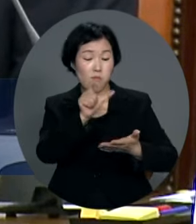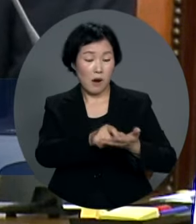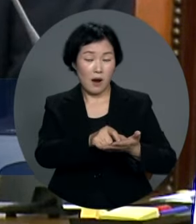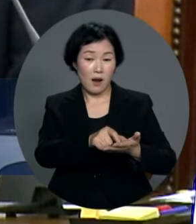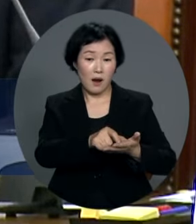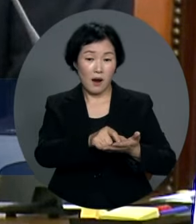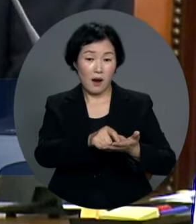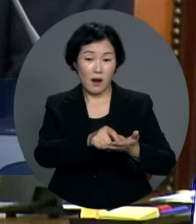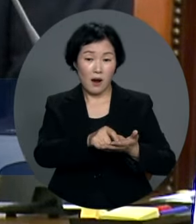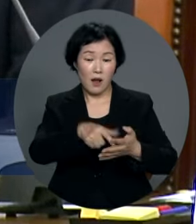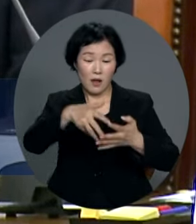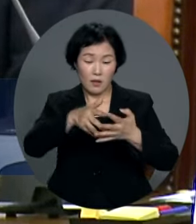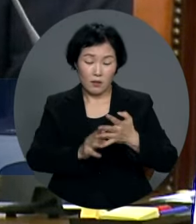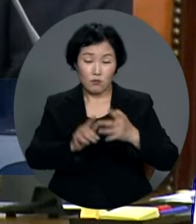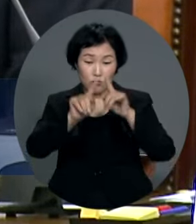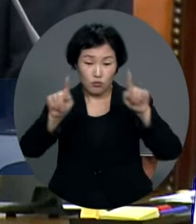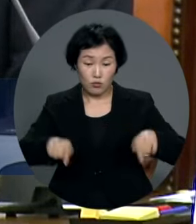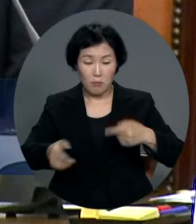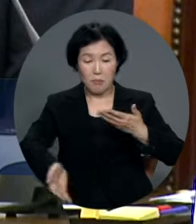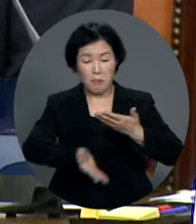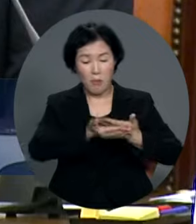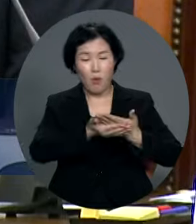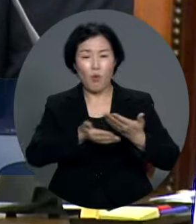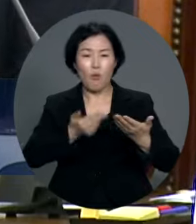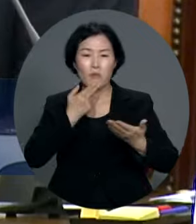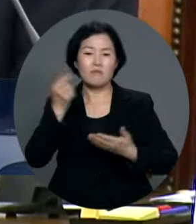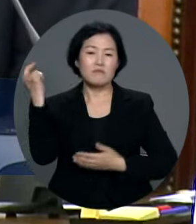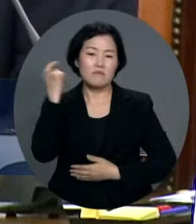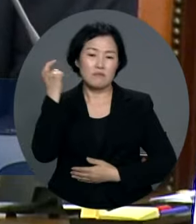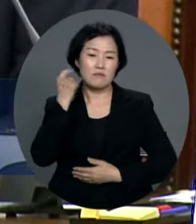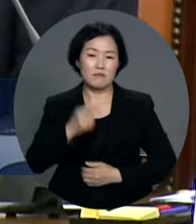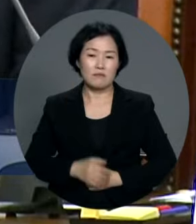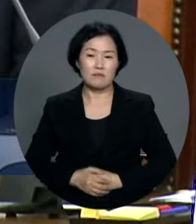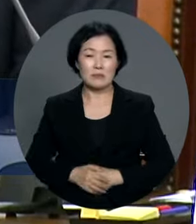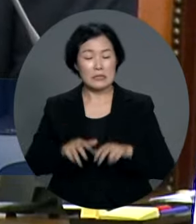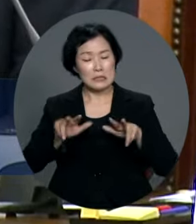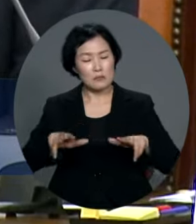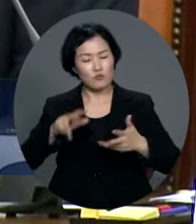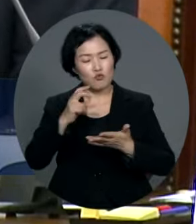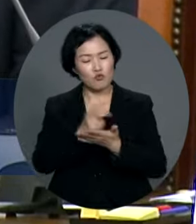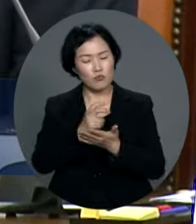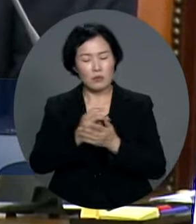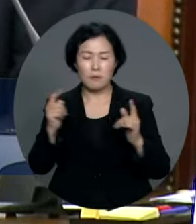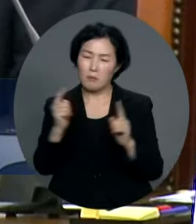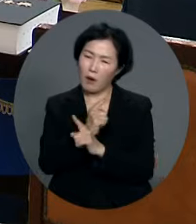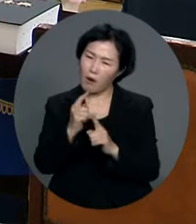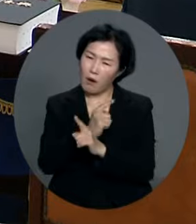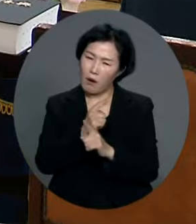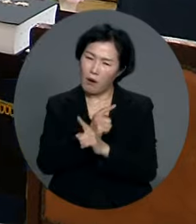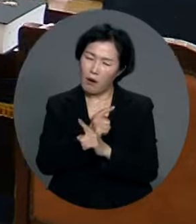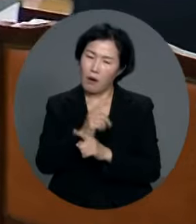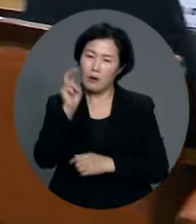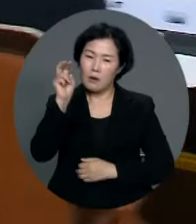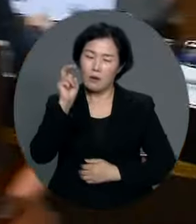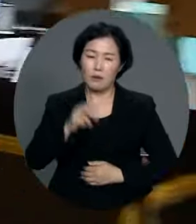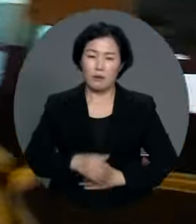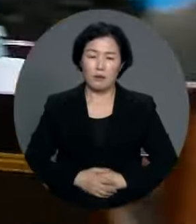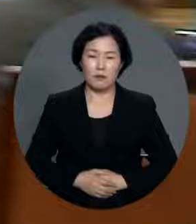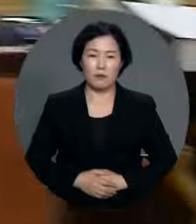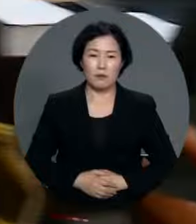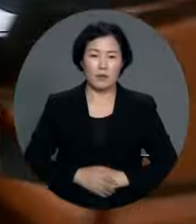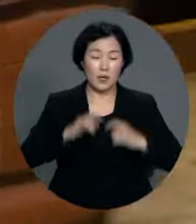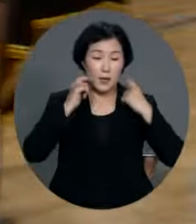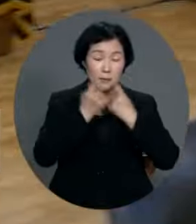명세서를 넣게 되어 있지는 않은 걸로 제가 들었습니다. 지금은 제가 그 관련 규정이 정비되어서 민형사